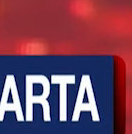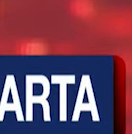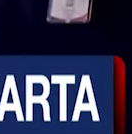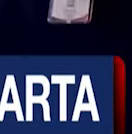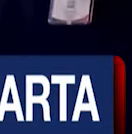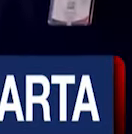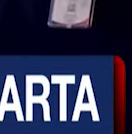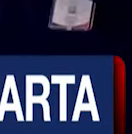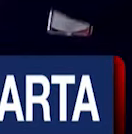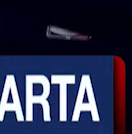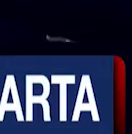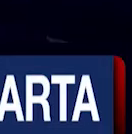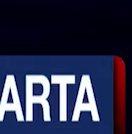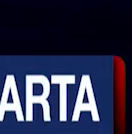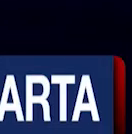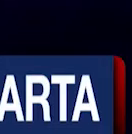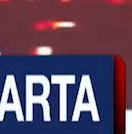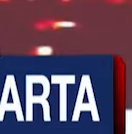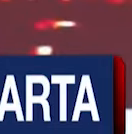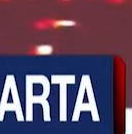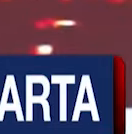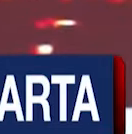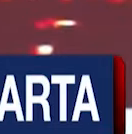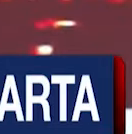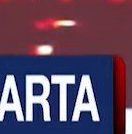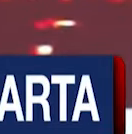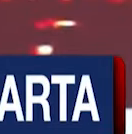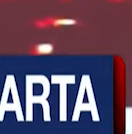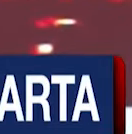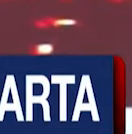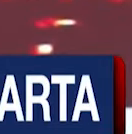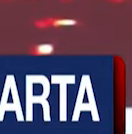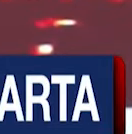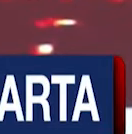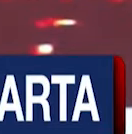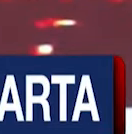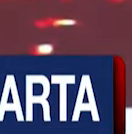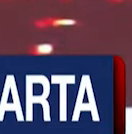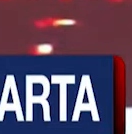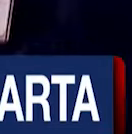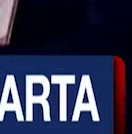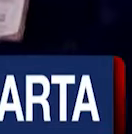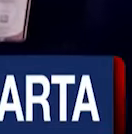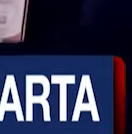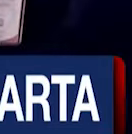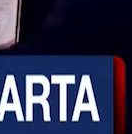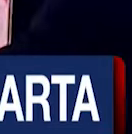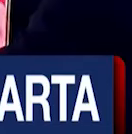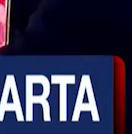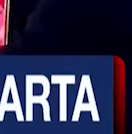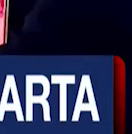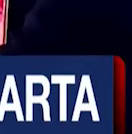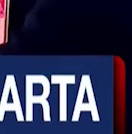Dinata. Yang kami hormati, Ibu Astri Megatari, anggota Komisi Pemilihan Umum Provinsi DKI